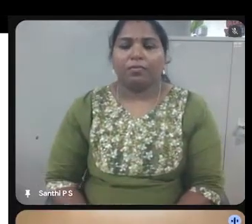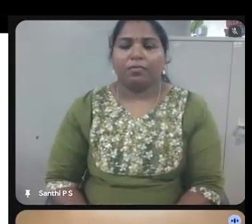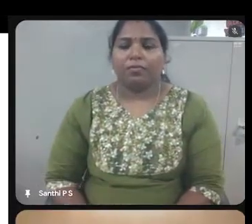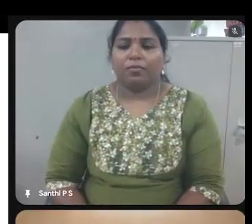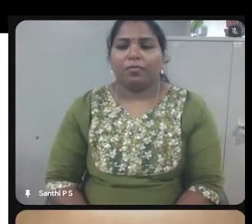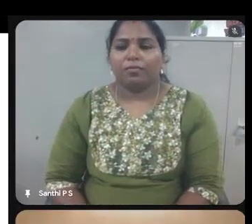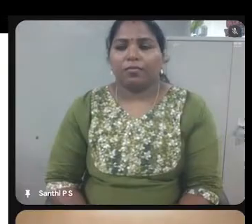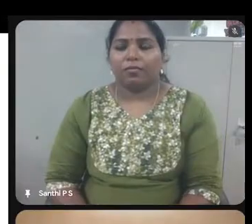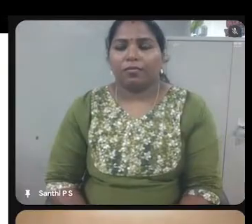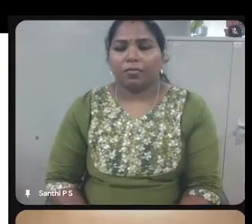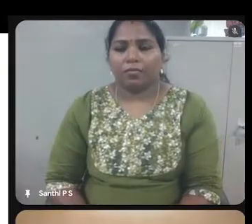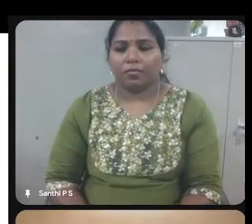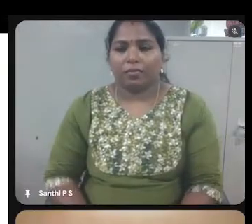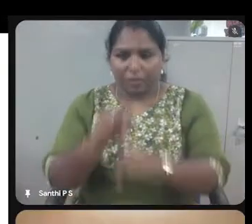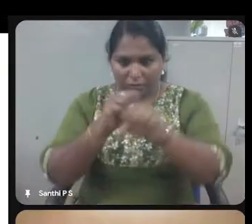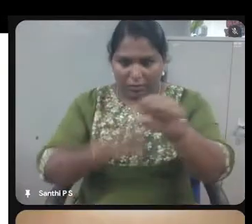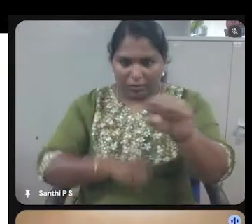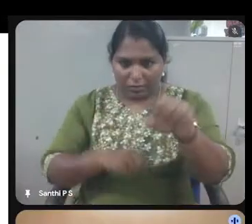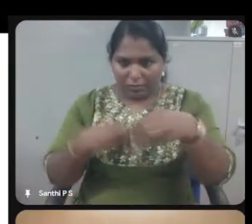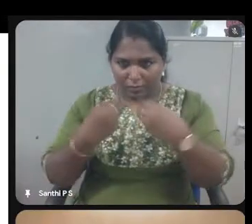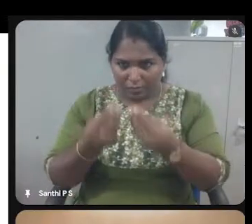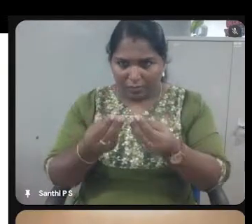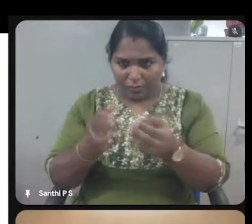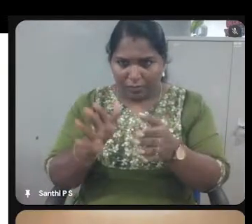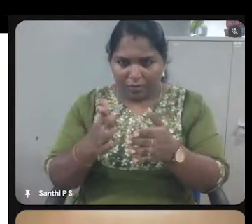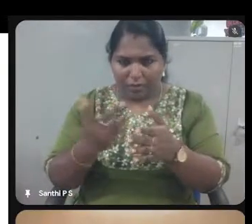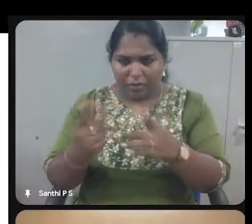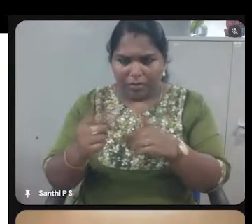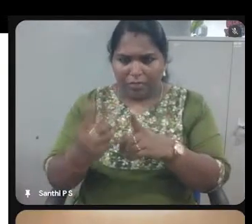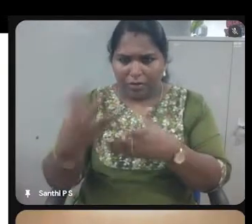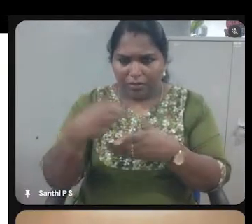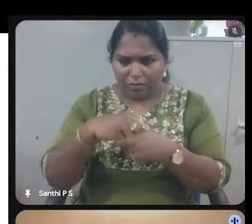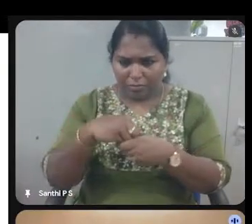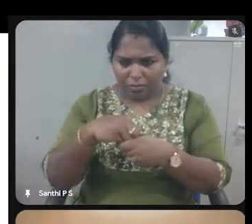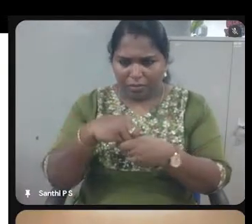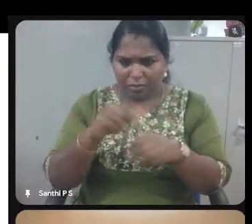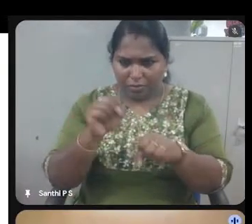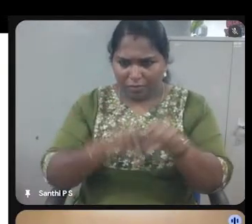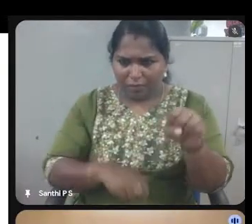ഇതിന് സർട്ടിഫിക്കറ്റ് പ്രൊവൈഡ് ചെയ്തില്ലേ? ഫുൾ പാർട്ടിസിപ്പേറ്റ് ചെയ്താലും